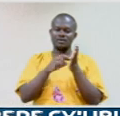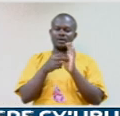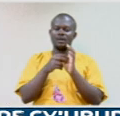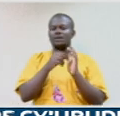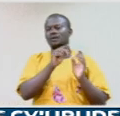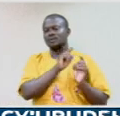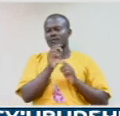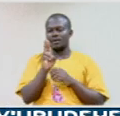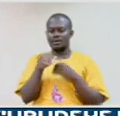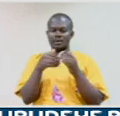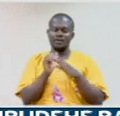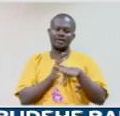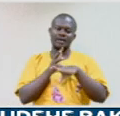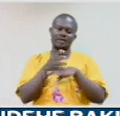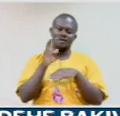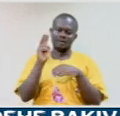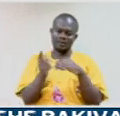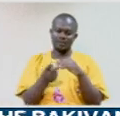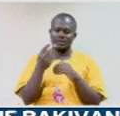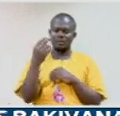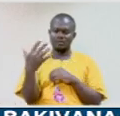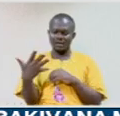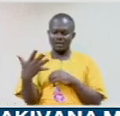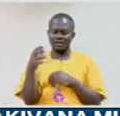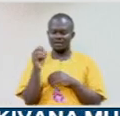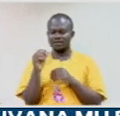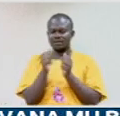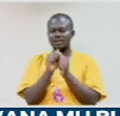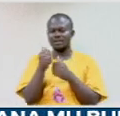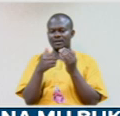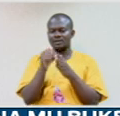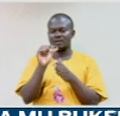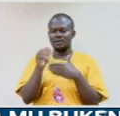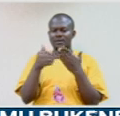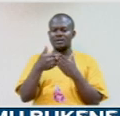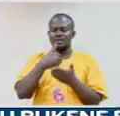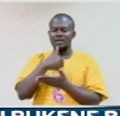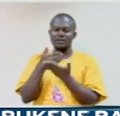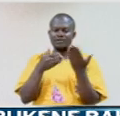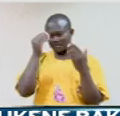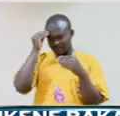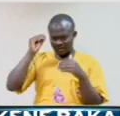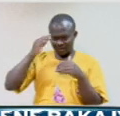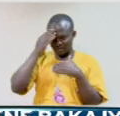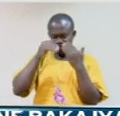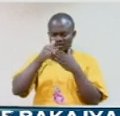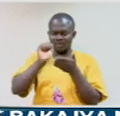w'abibumbye, bageraga ku 2,500 n'abandi bakeya, bakaba bari bafite ubutumwa bwo kugira ngo